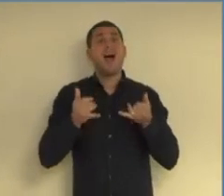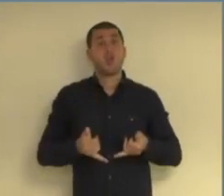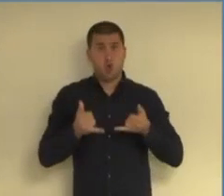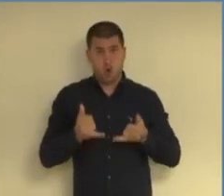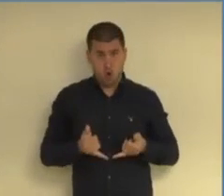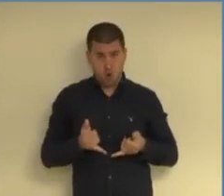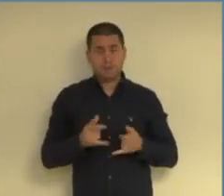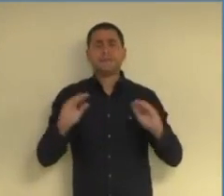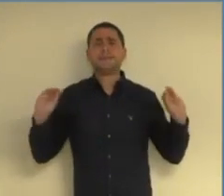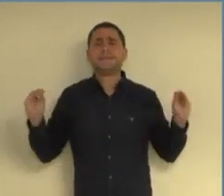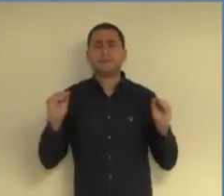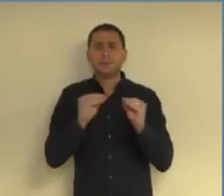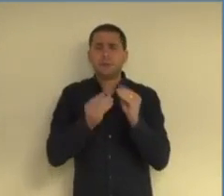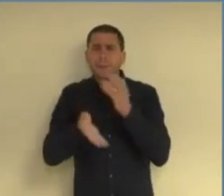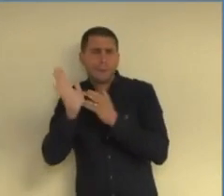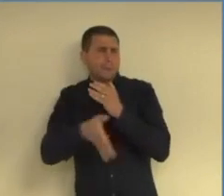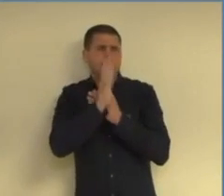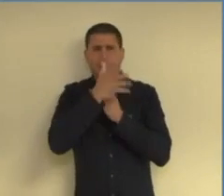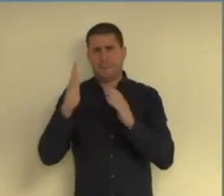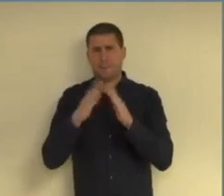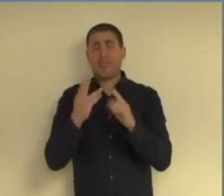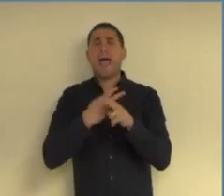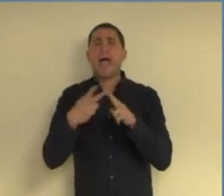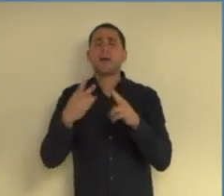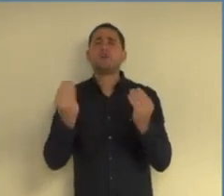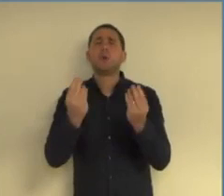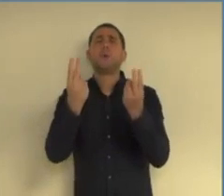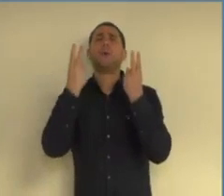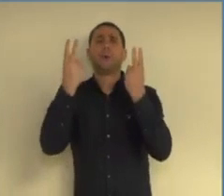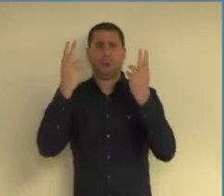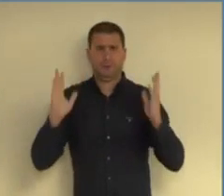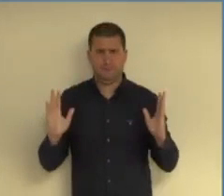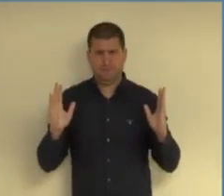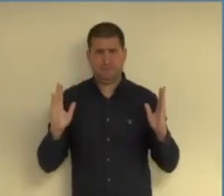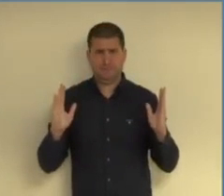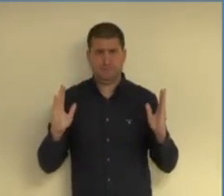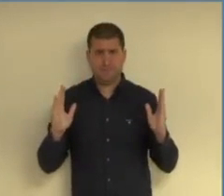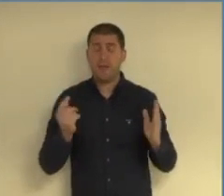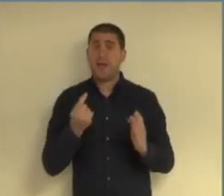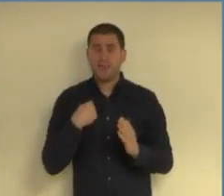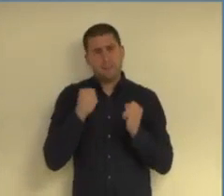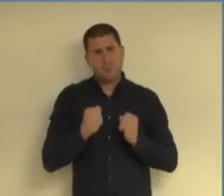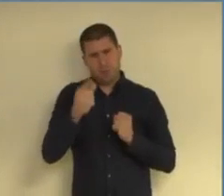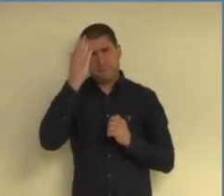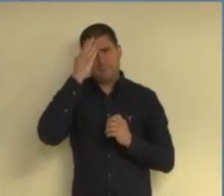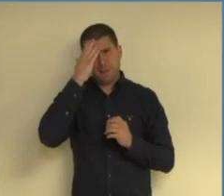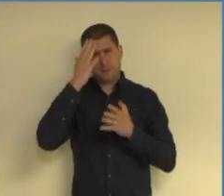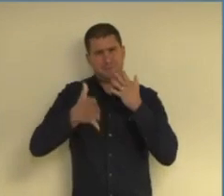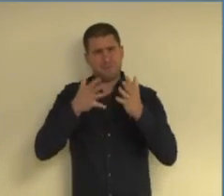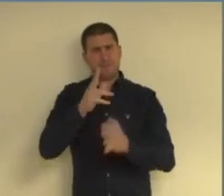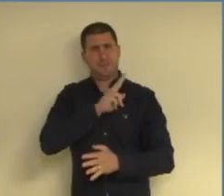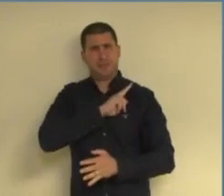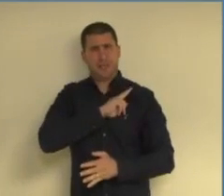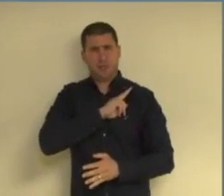זה לצמצם את היציאות שלכם רק ליציאות החיוניות. אני מניח שאתם מכירים את האמרה